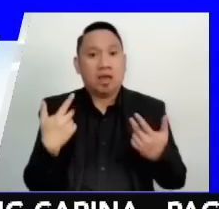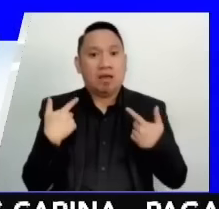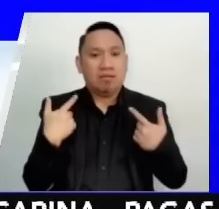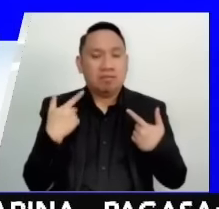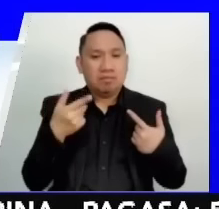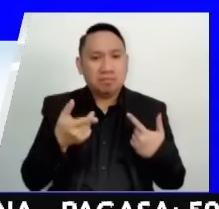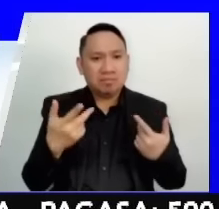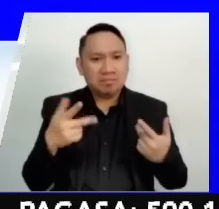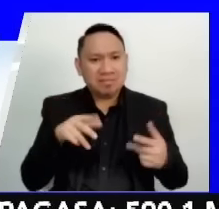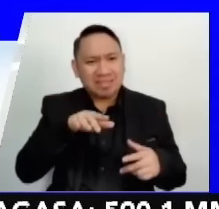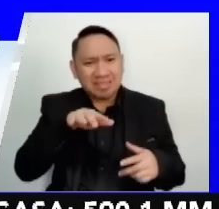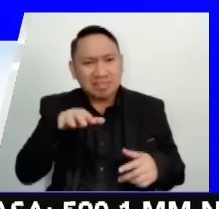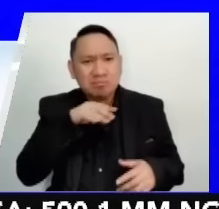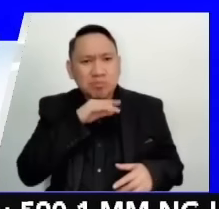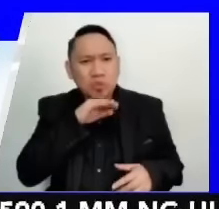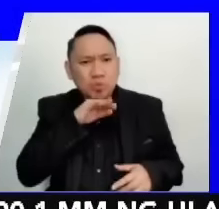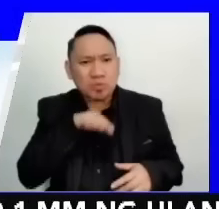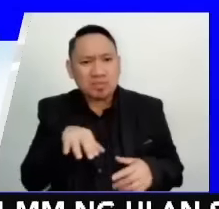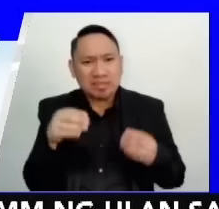dito kahapon.